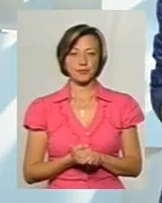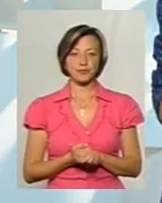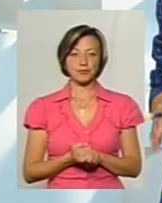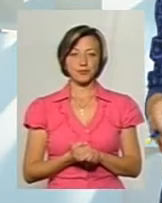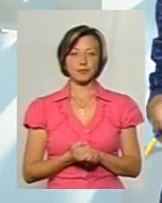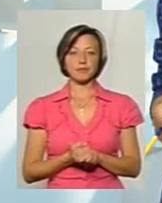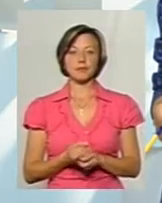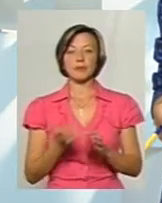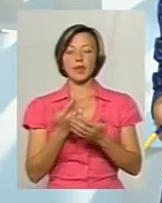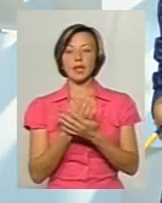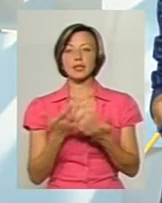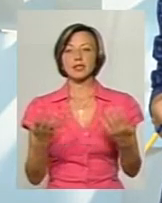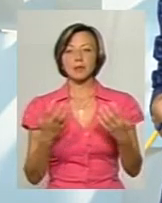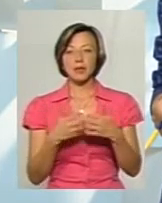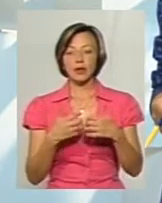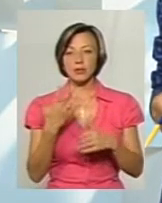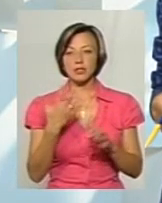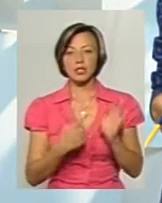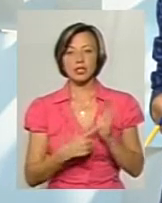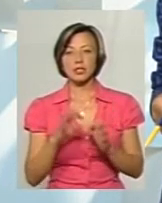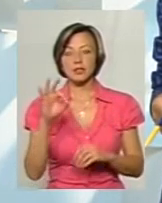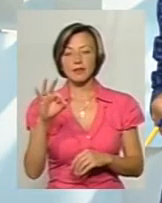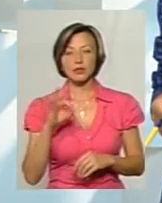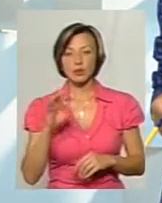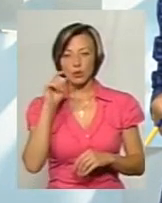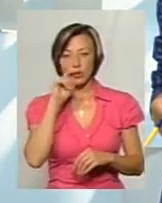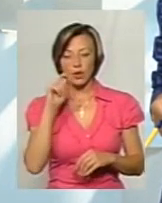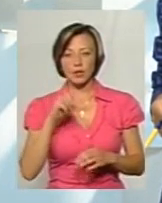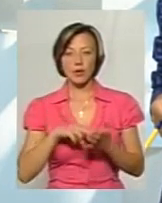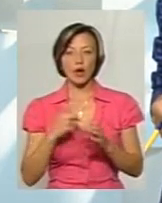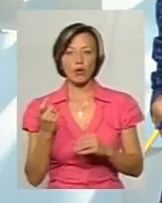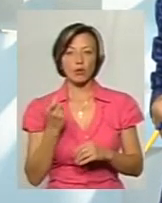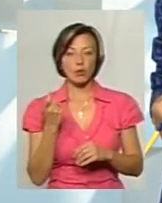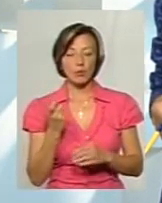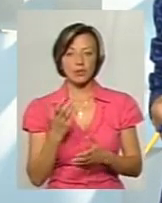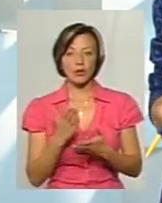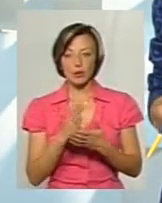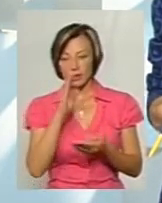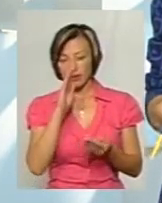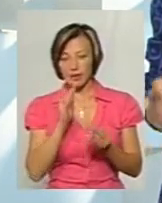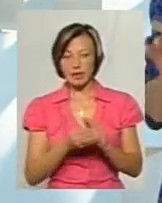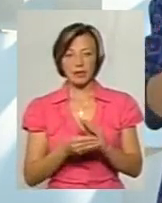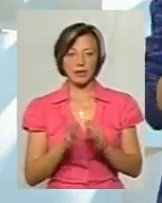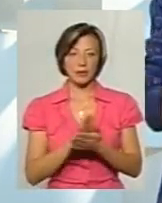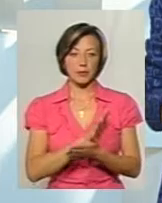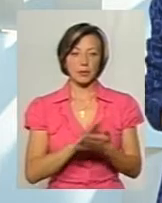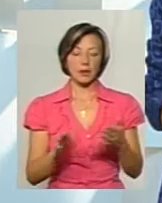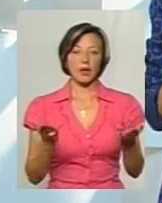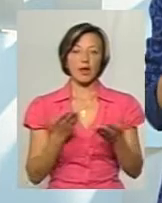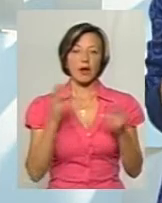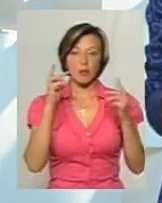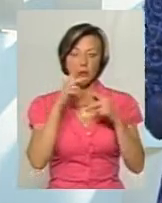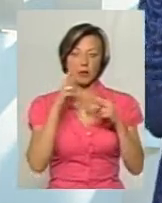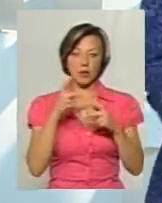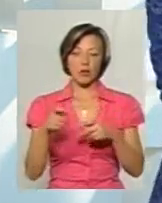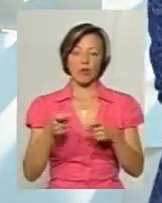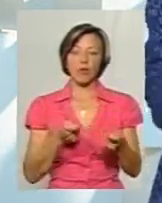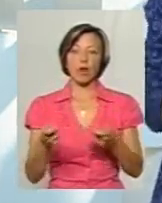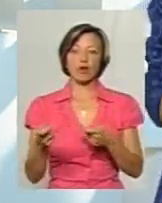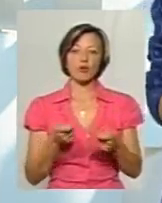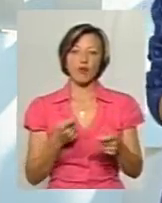за різними підрахунками, 56% української економіки нині знаходиться в тіні. Які помилки в